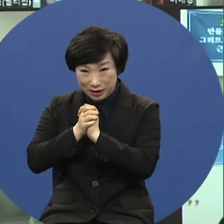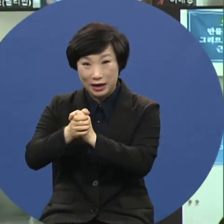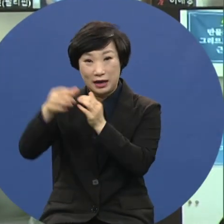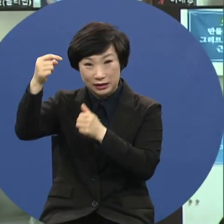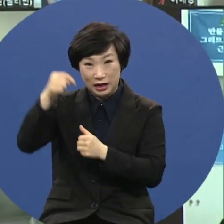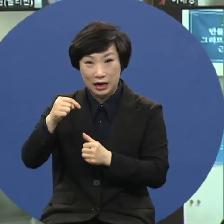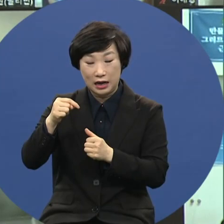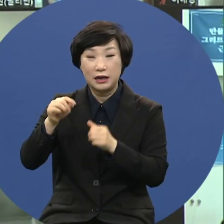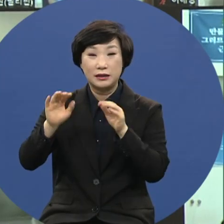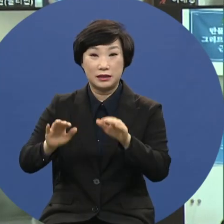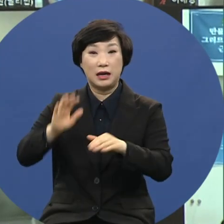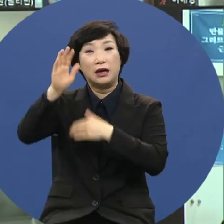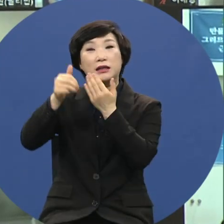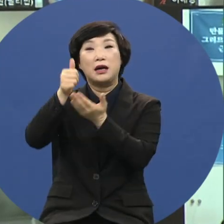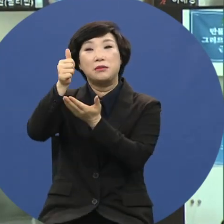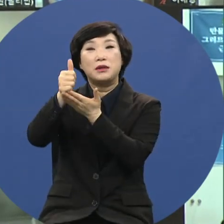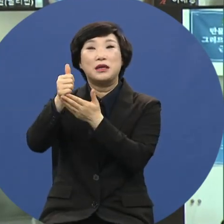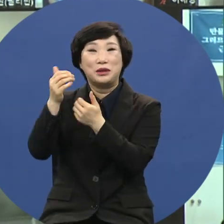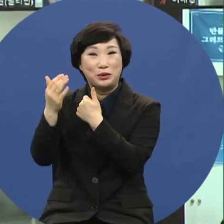내가